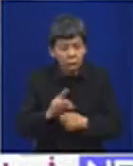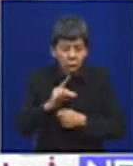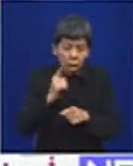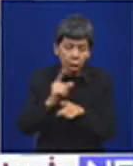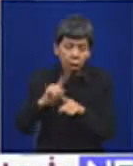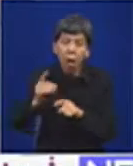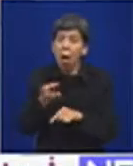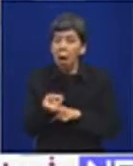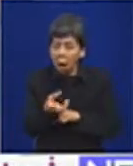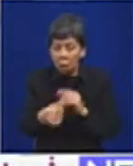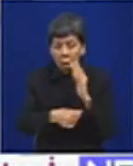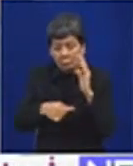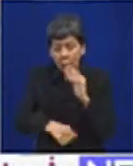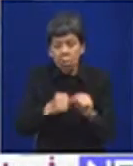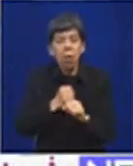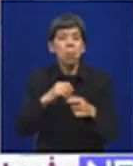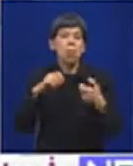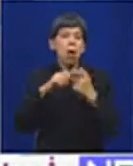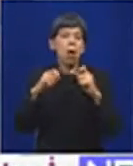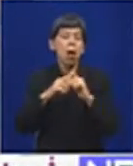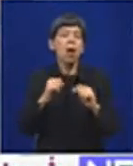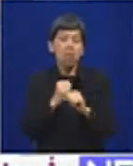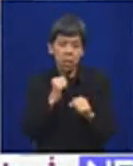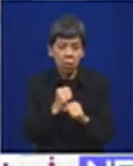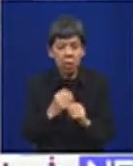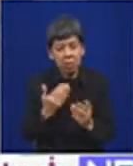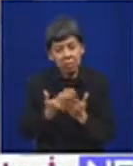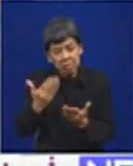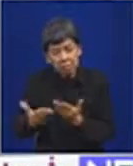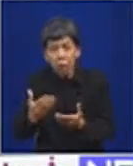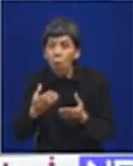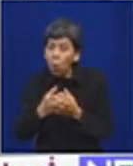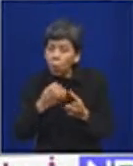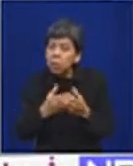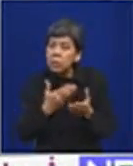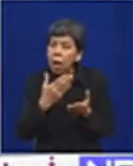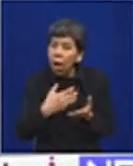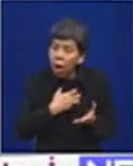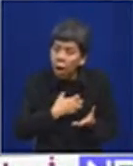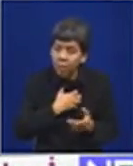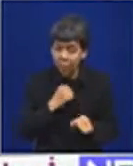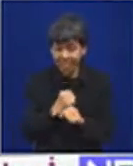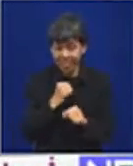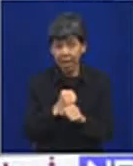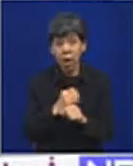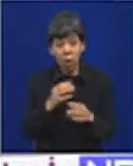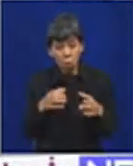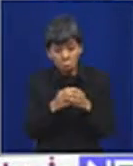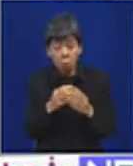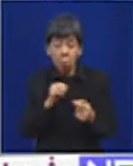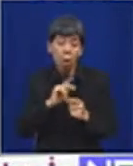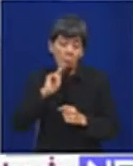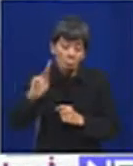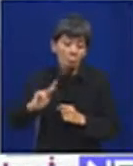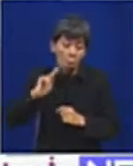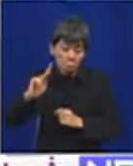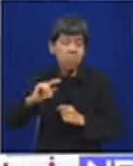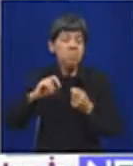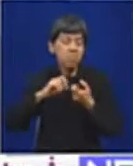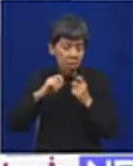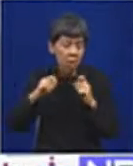ฉพาะข้าวซึ่งส่งผลต่อเนื่องไปยังกำลังซื้อของกลุ่มเกษตรกรและผลักดันให้หนี้ครัวเรือนสูงขึ้นตามม